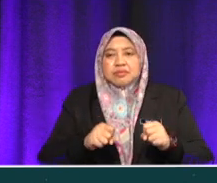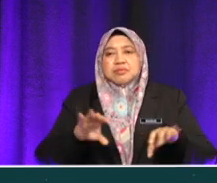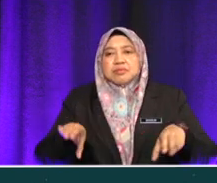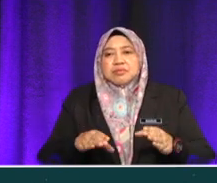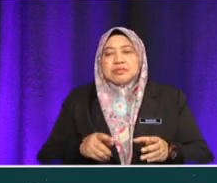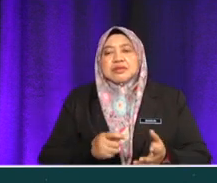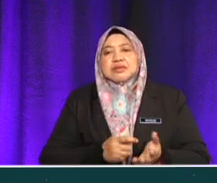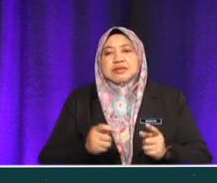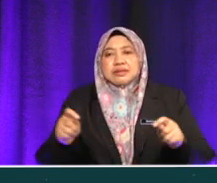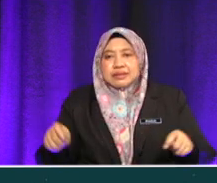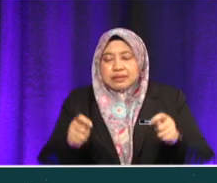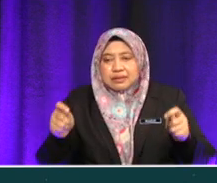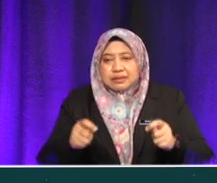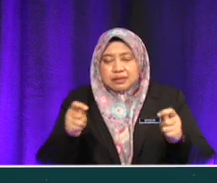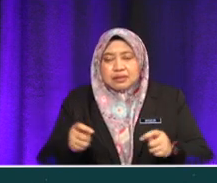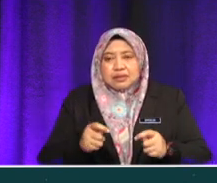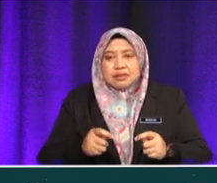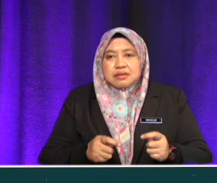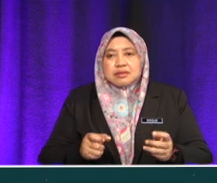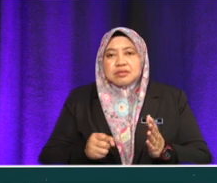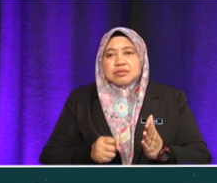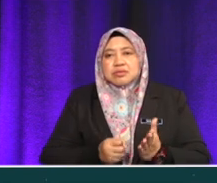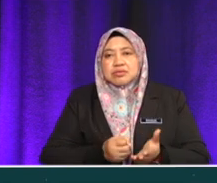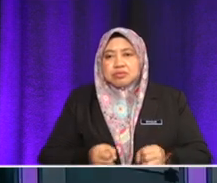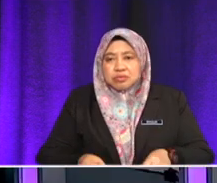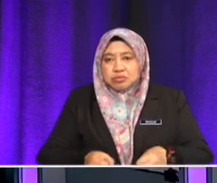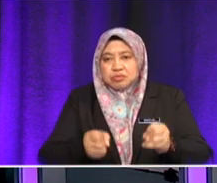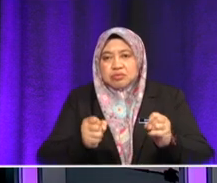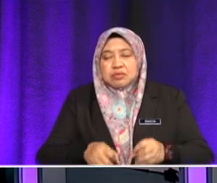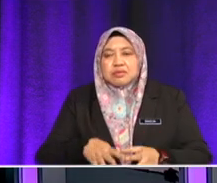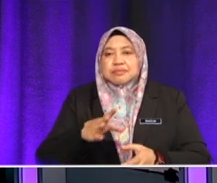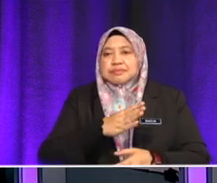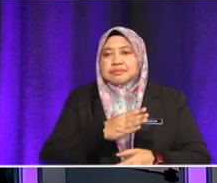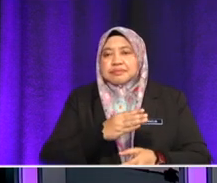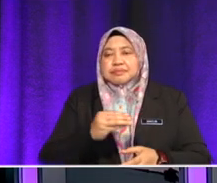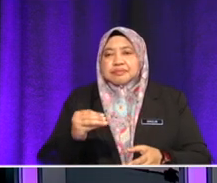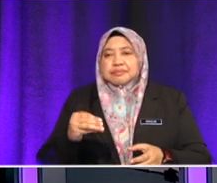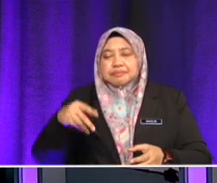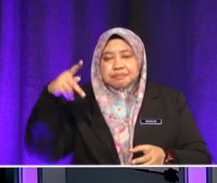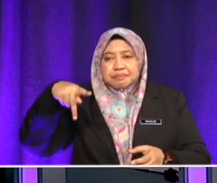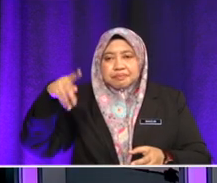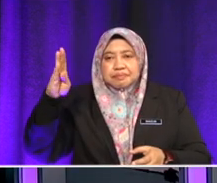PBD ini ialah pembelajaran ataupun pencak silat secara berterusan